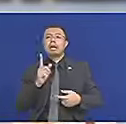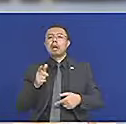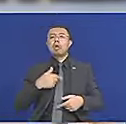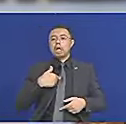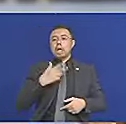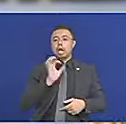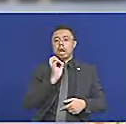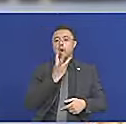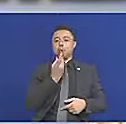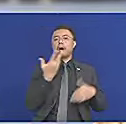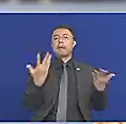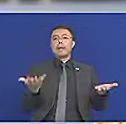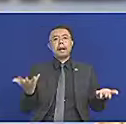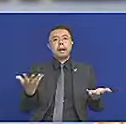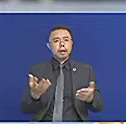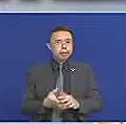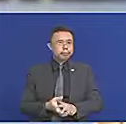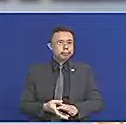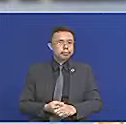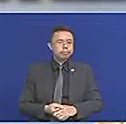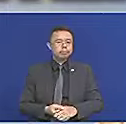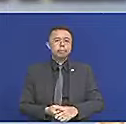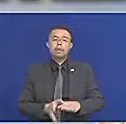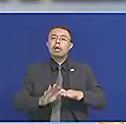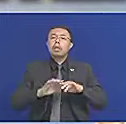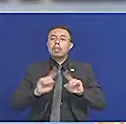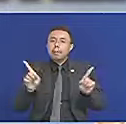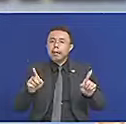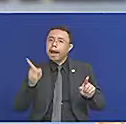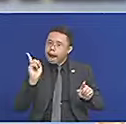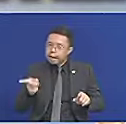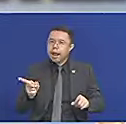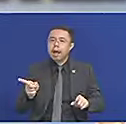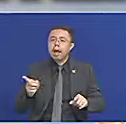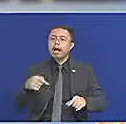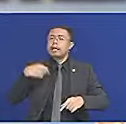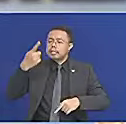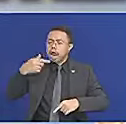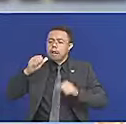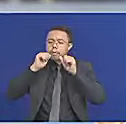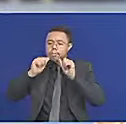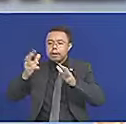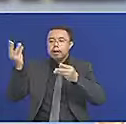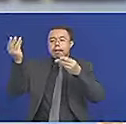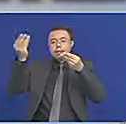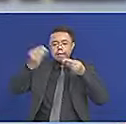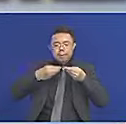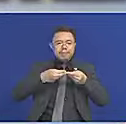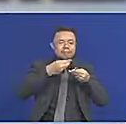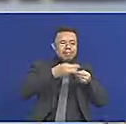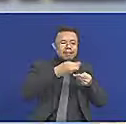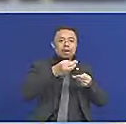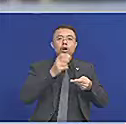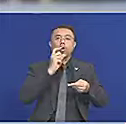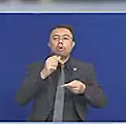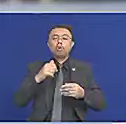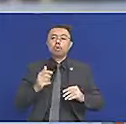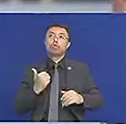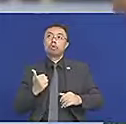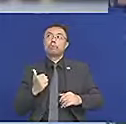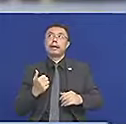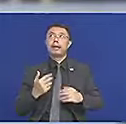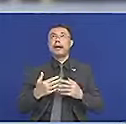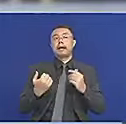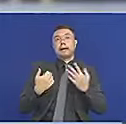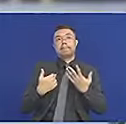kan bagaimana? Tapi ada saja, selalu ada. Oh, untuk pencitraan ya, nanti